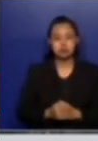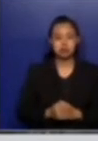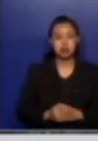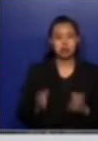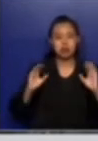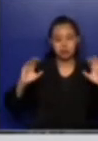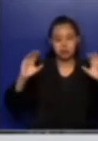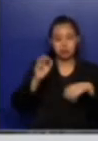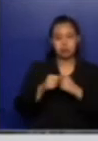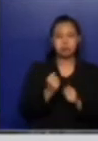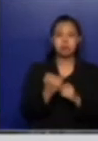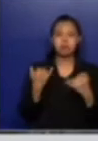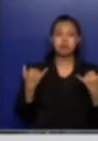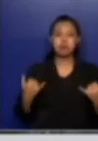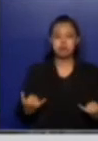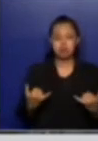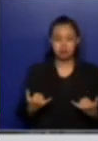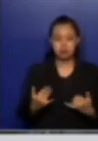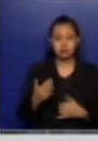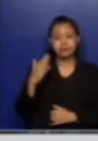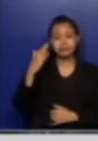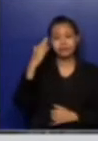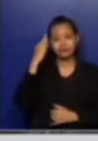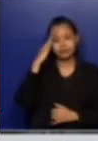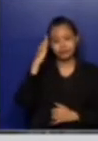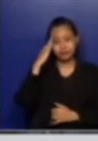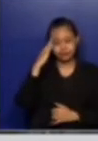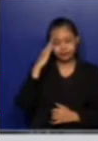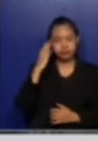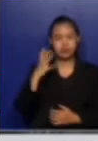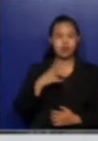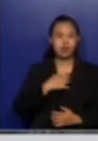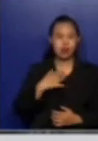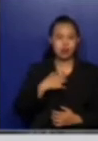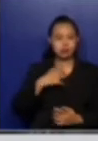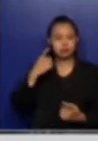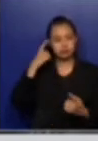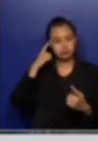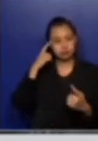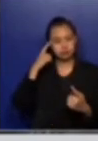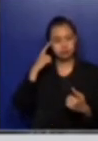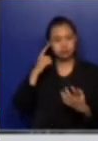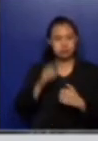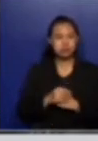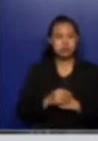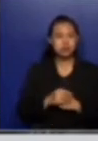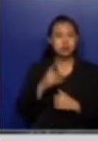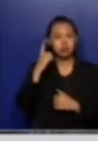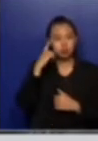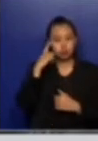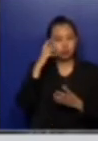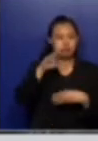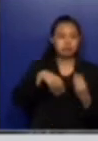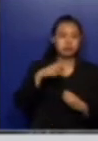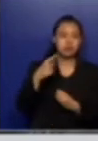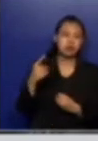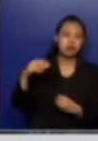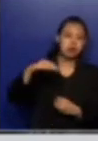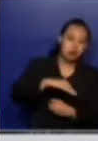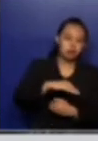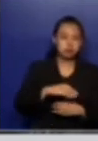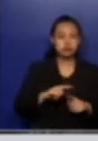นะครับทราบมีเจตนาว่าเศรษฐกิจต่ำลงแต่การประมาณรายรับนะครับ